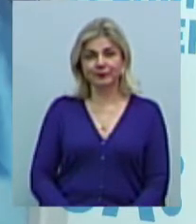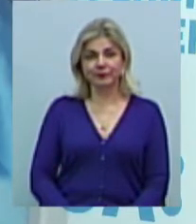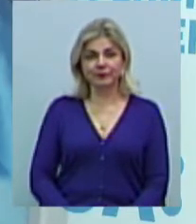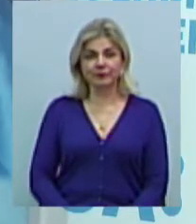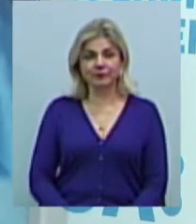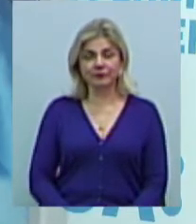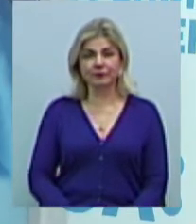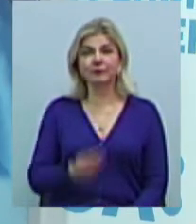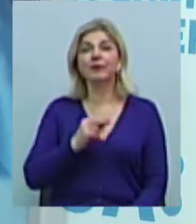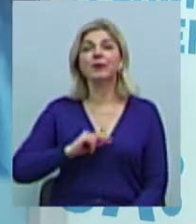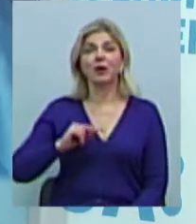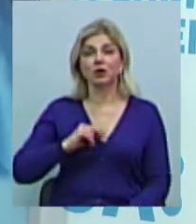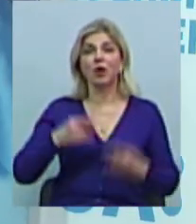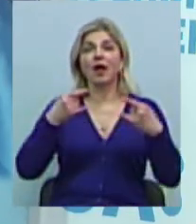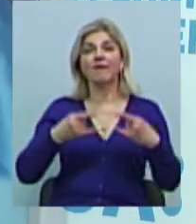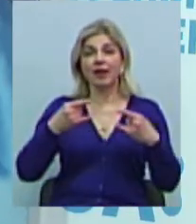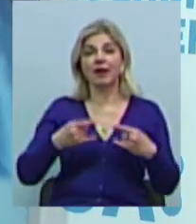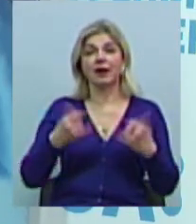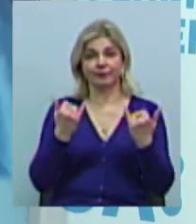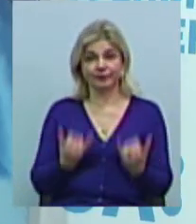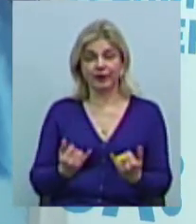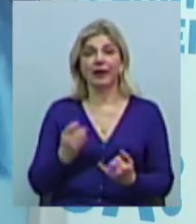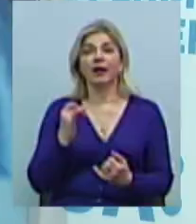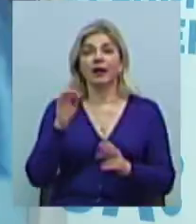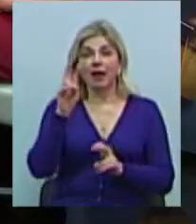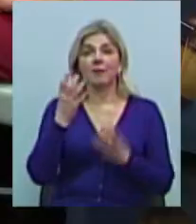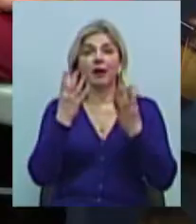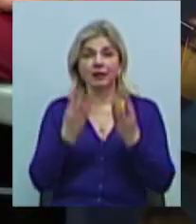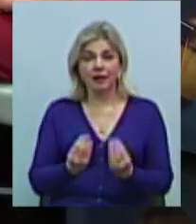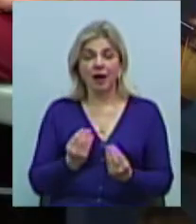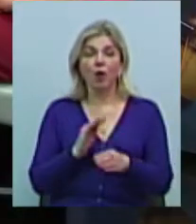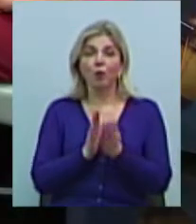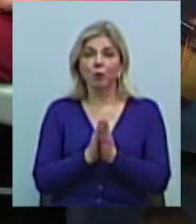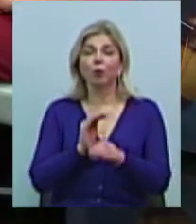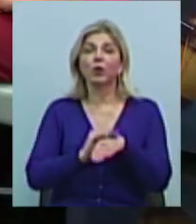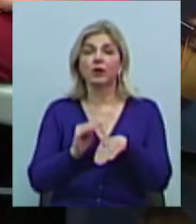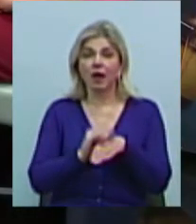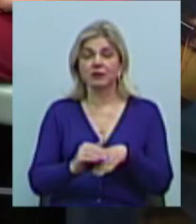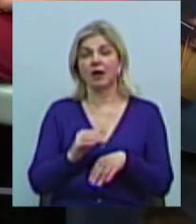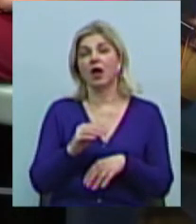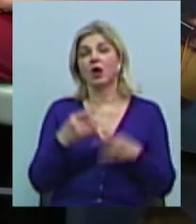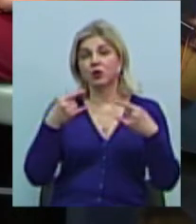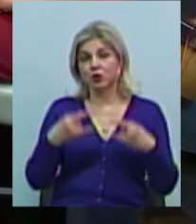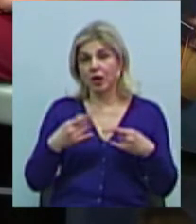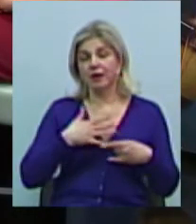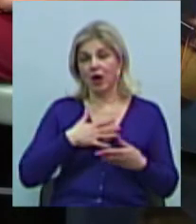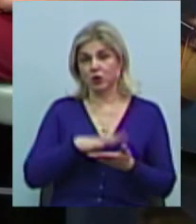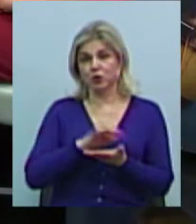Ми працюємо в прямому ефірі. Це тема дня. Ольга Георгіївна, будь ласка, ось в сюжеті Катерини Лисюк